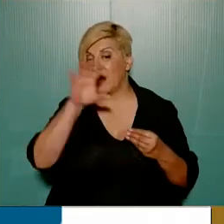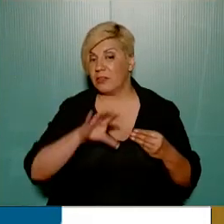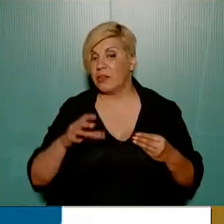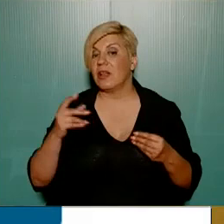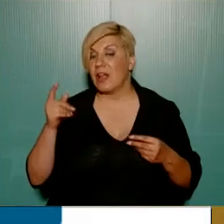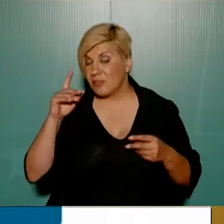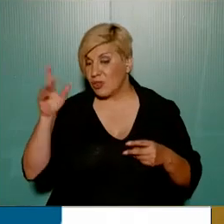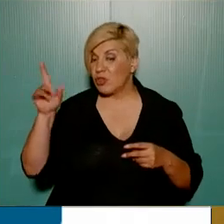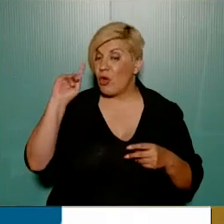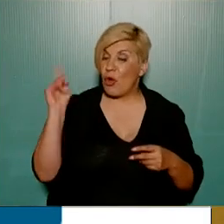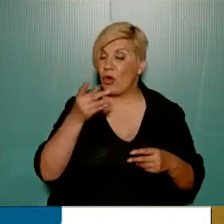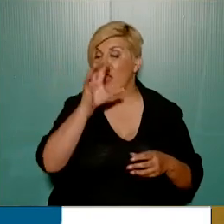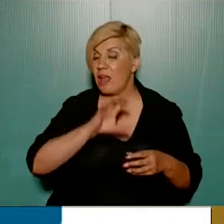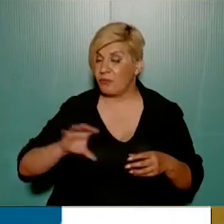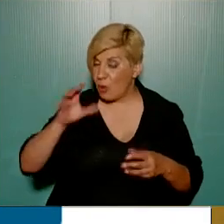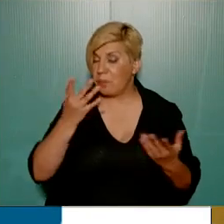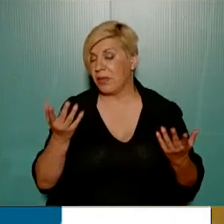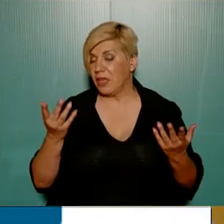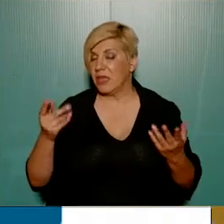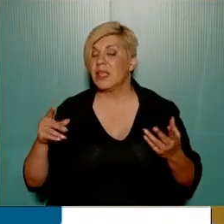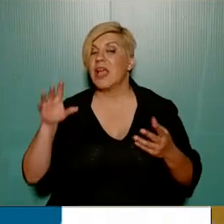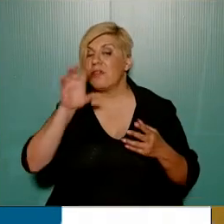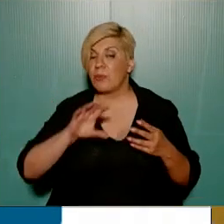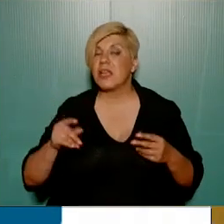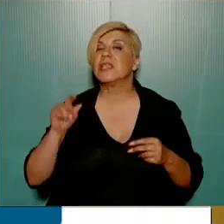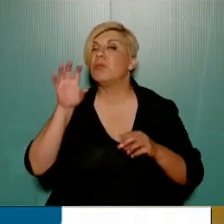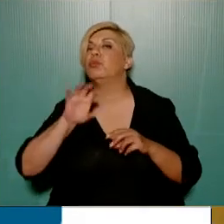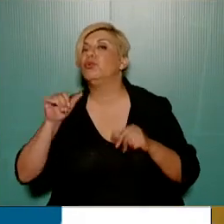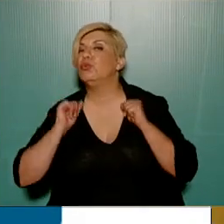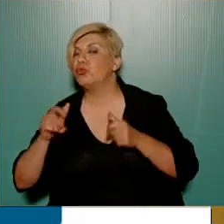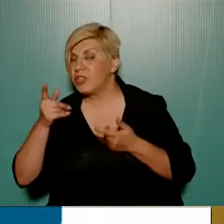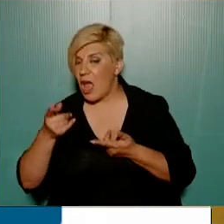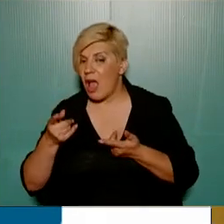ανταλλακτικά σε όλη την Ευρώπη, σε μουσεία, σε διάφορα, έπρεπε κάποια να γίνουν